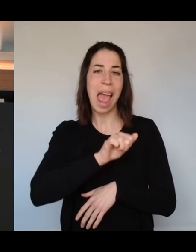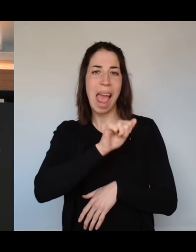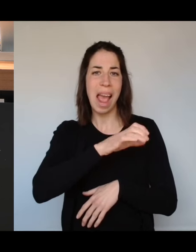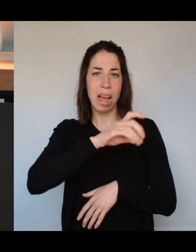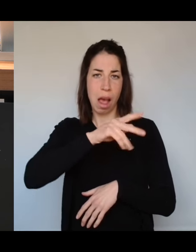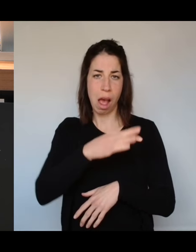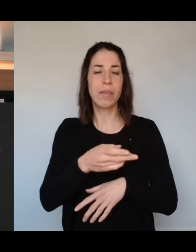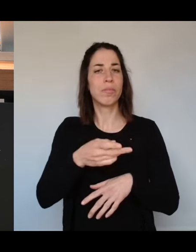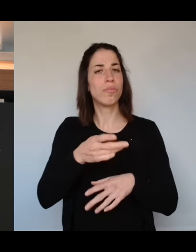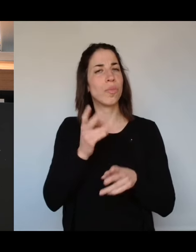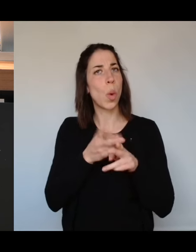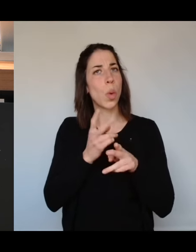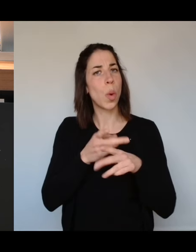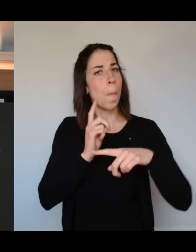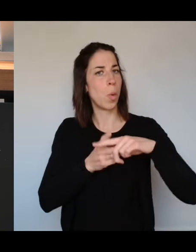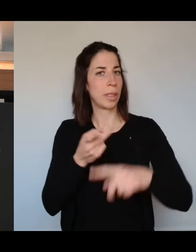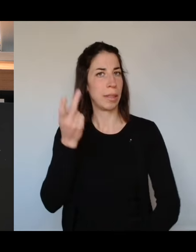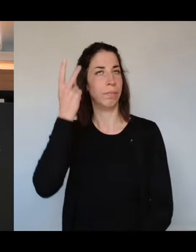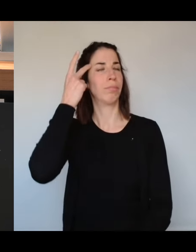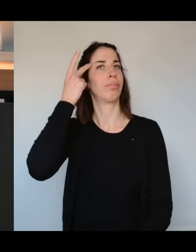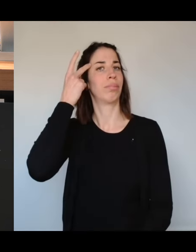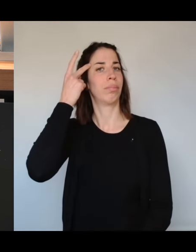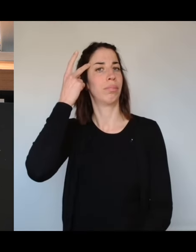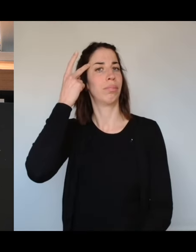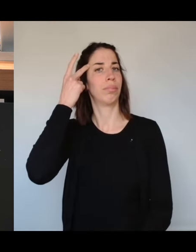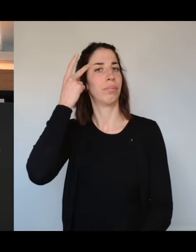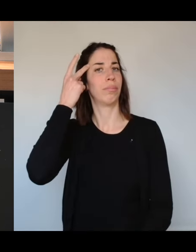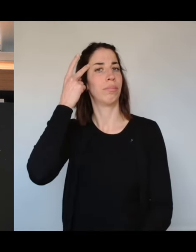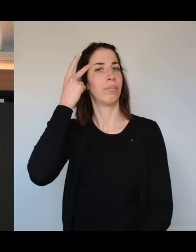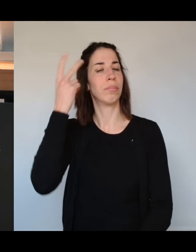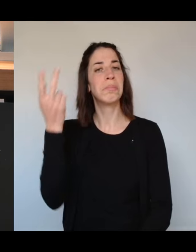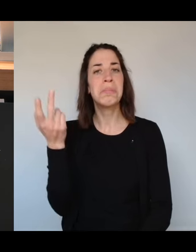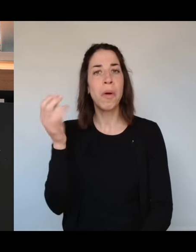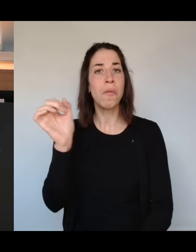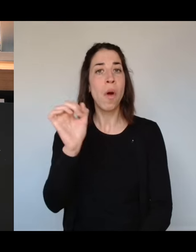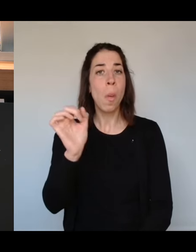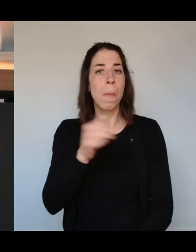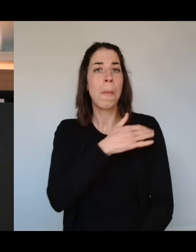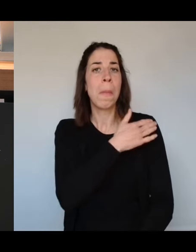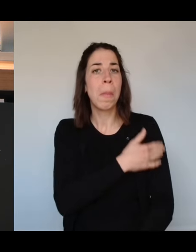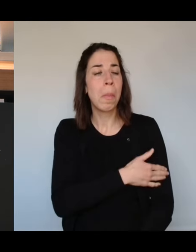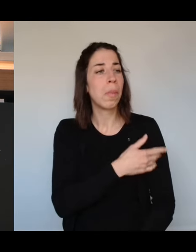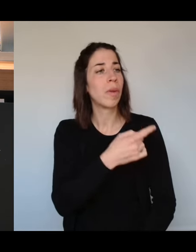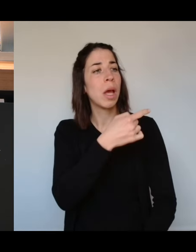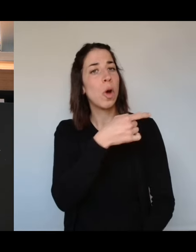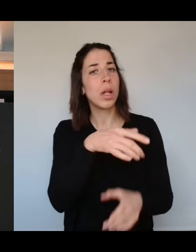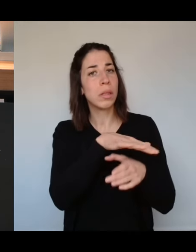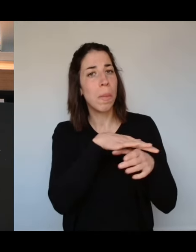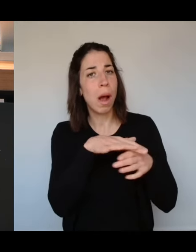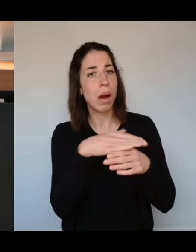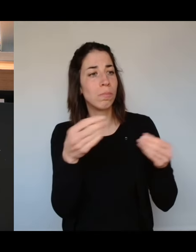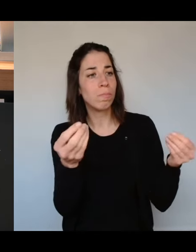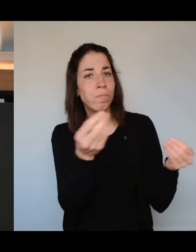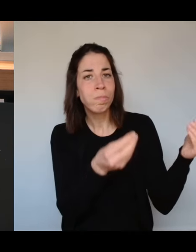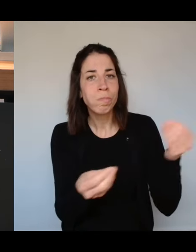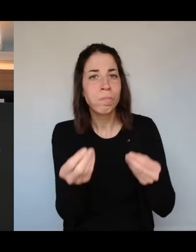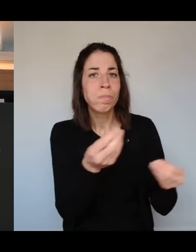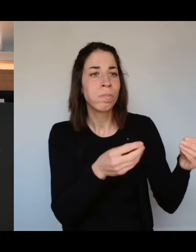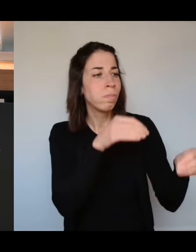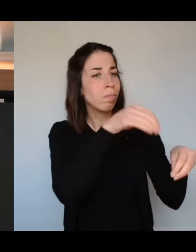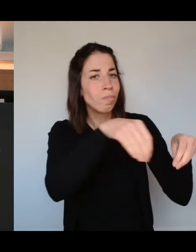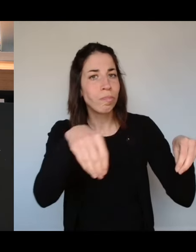hat die Gestaltung des Görlis als Park für die Berlinerinnen und Berliner vorangetrieben. Ein geflügeltes Wort, das damals